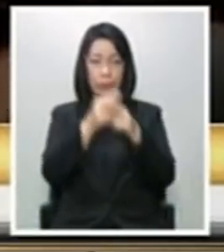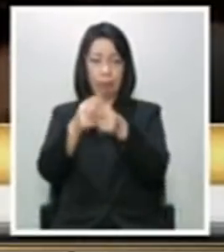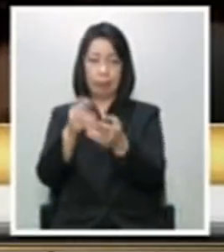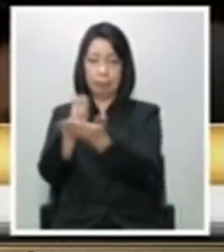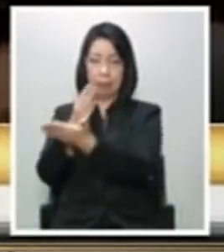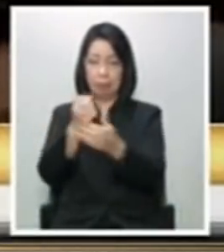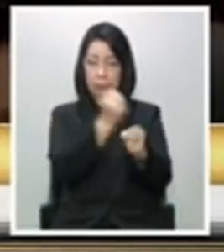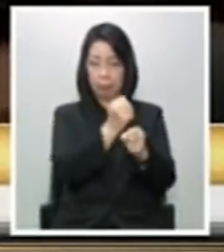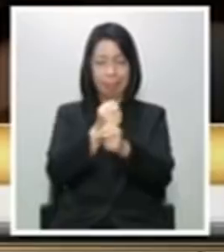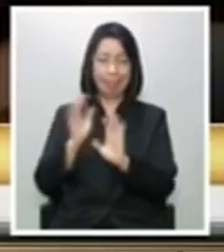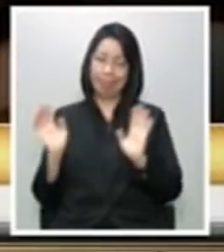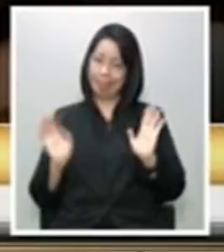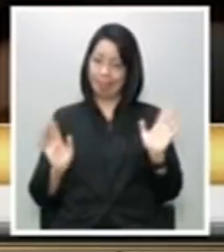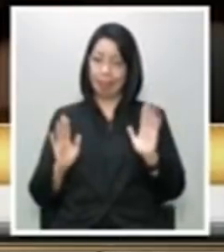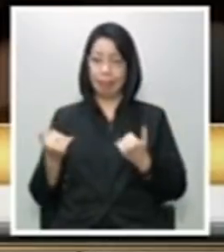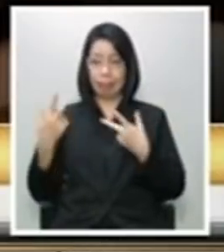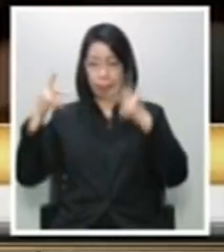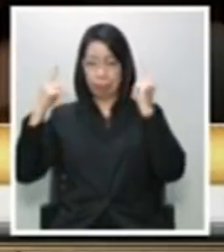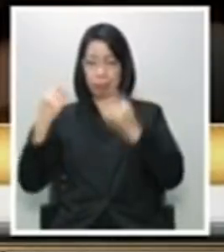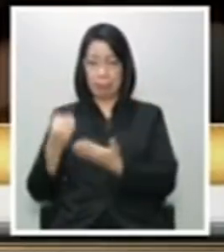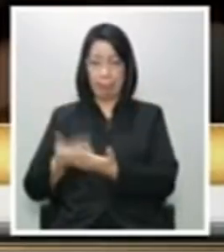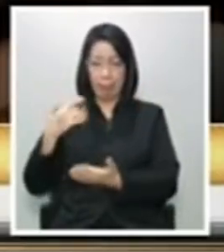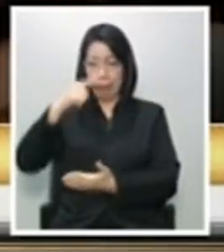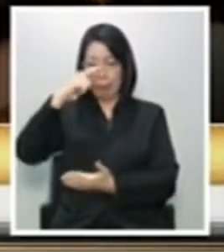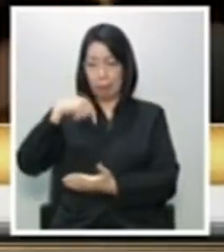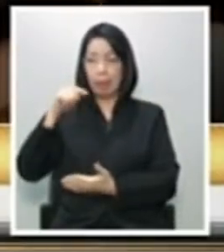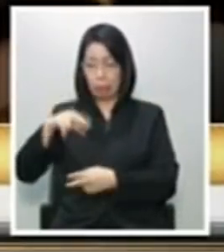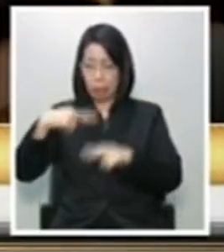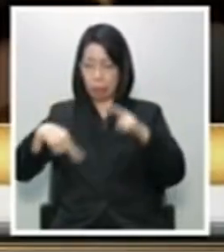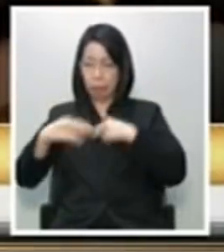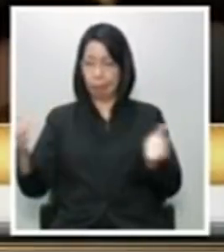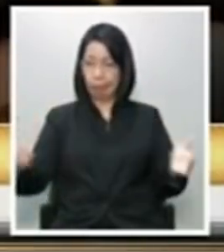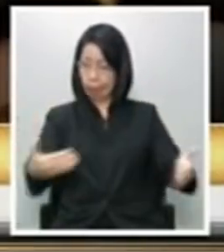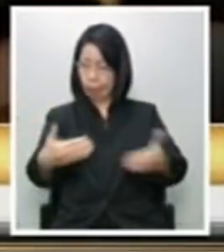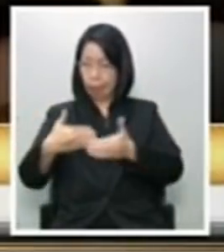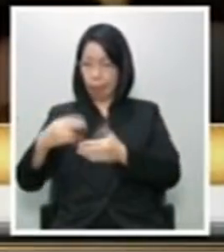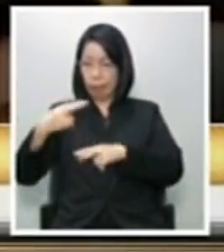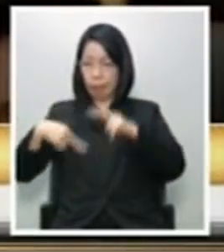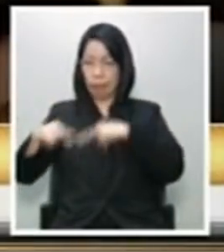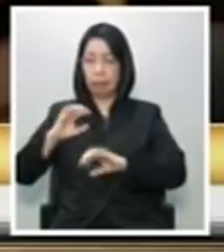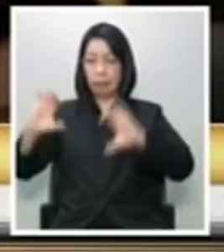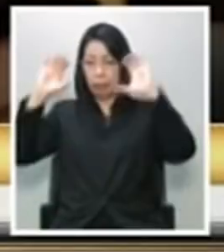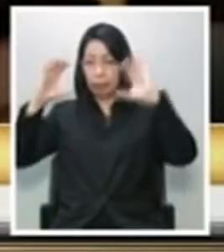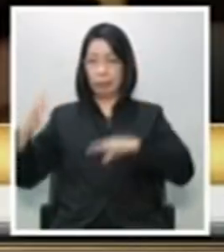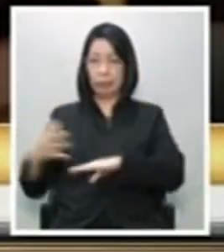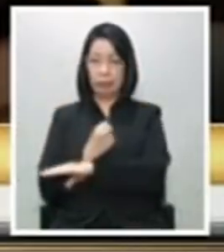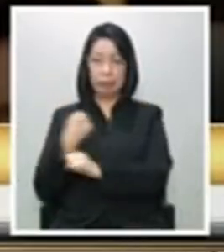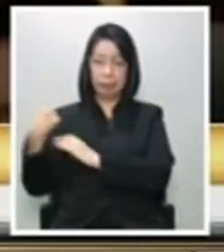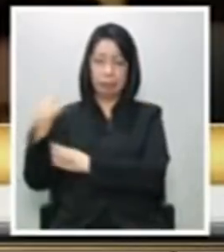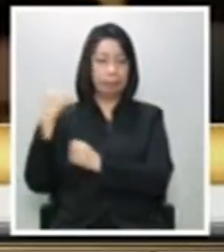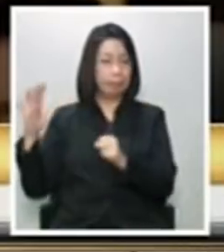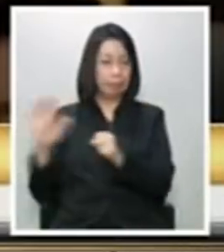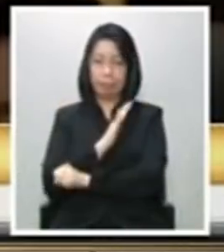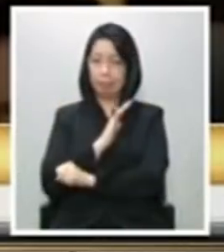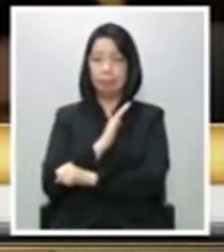ฉะนั้นป่าไม้ศักดิ์อันมีค่าของไทยควรโอนมาดูแลควบคุมของรัฐบาลโดยสิทธิ์ขาดซึ่